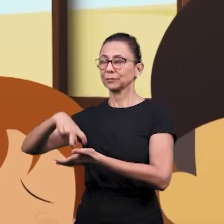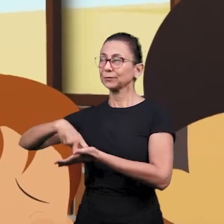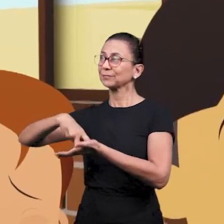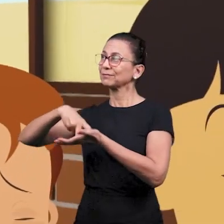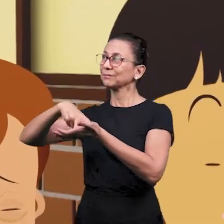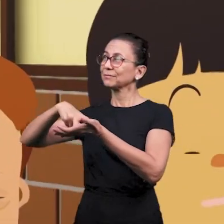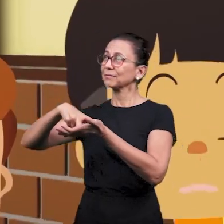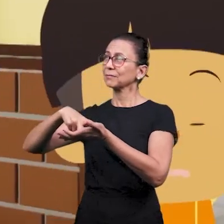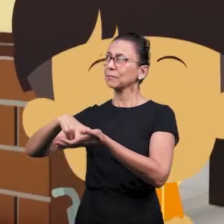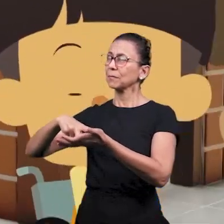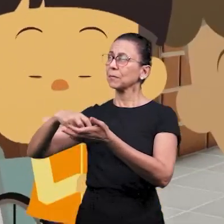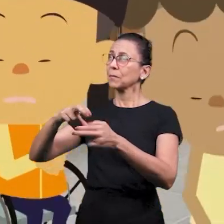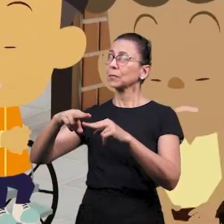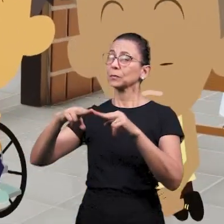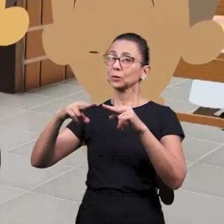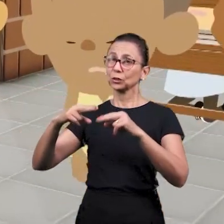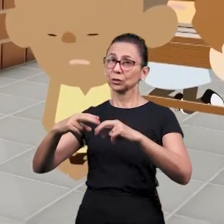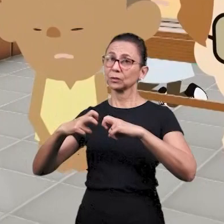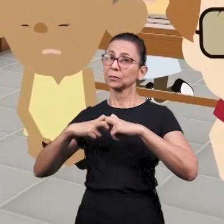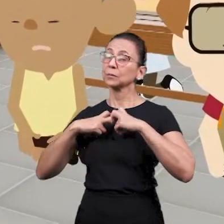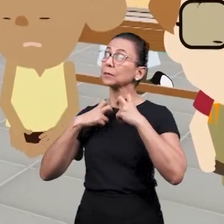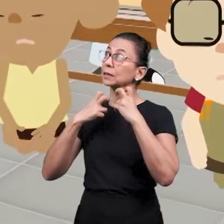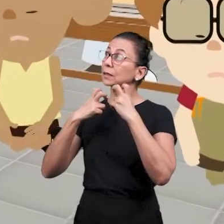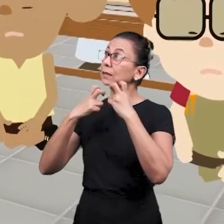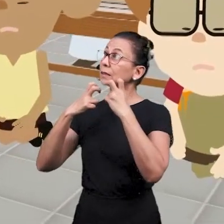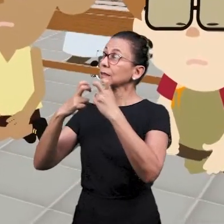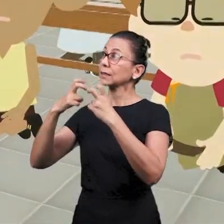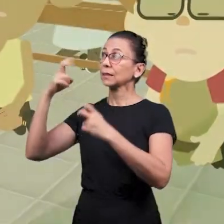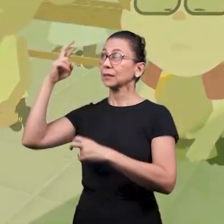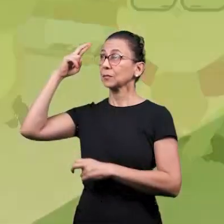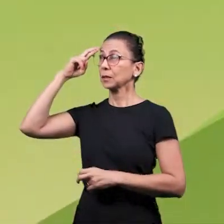и в молитве попрошу,